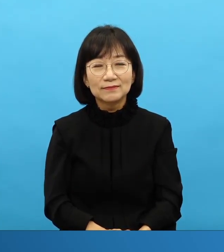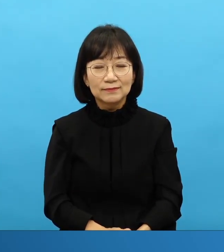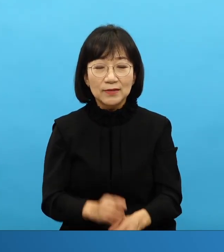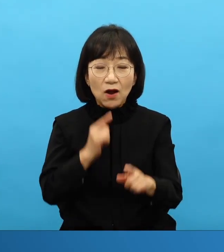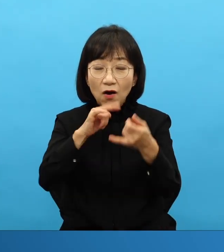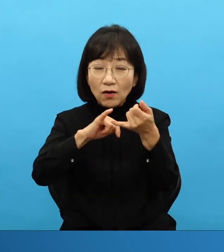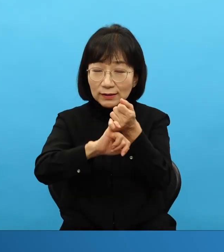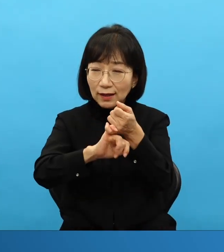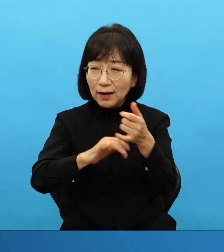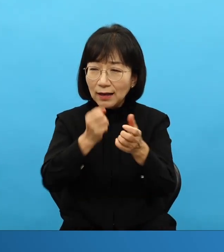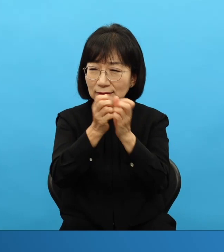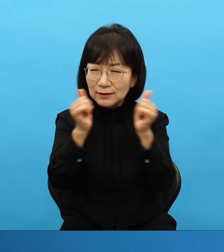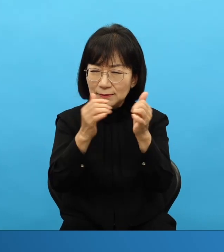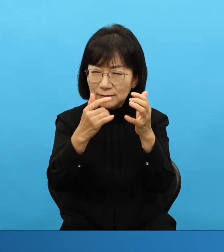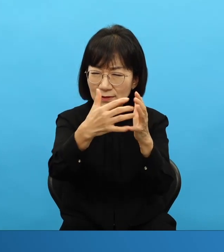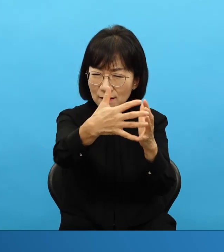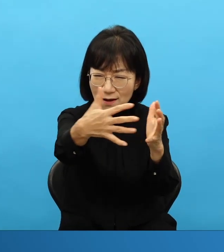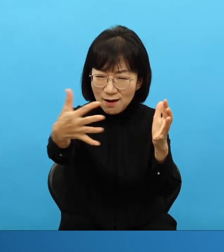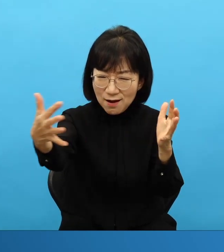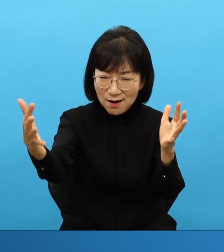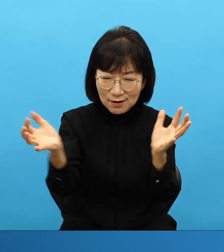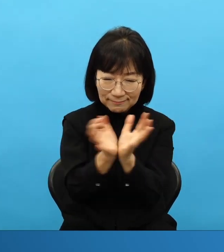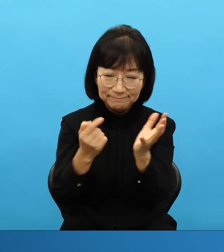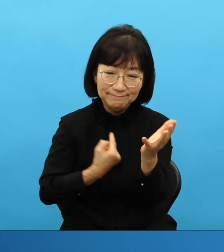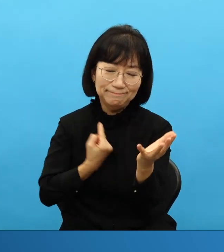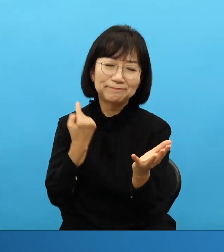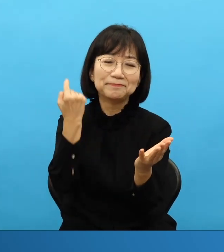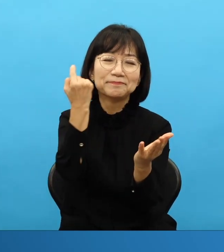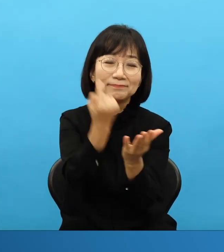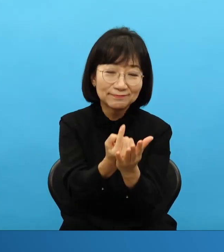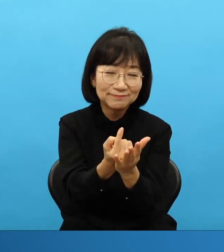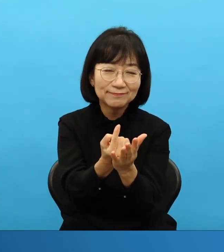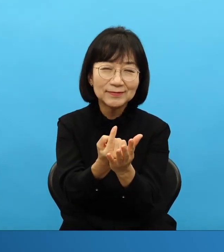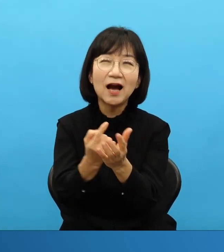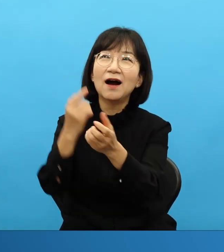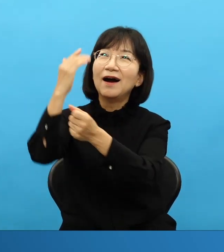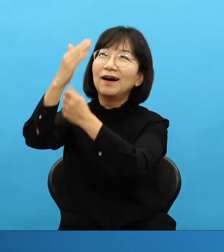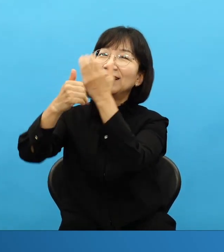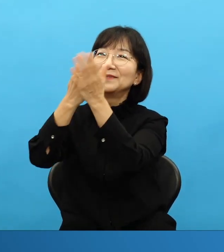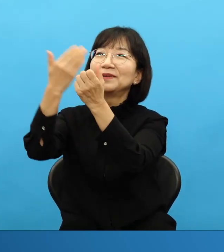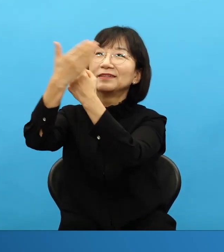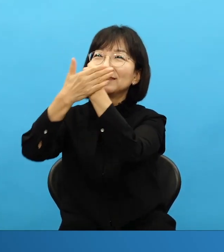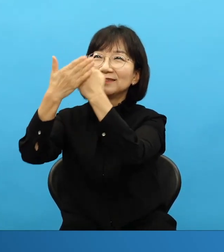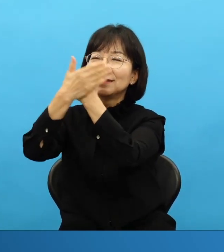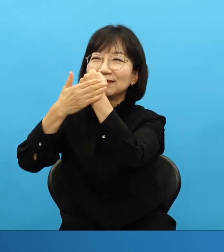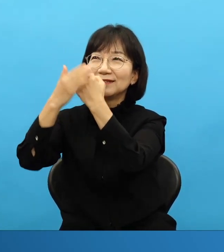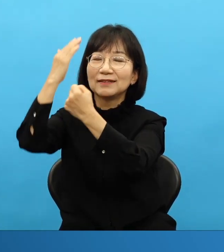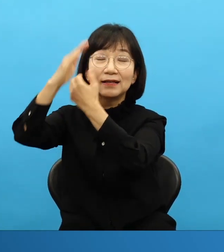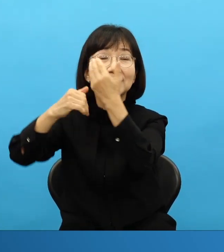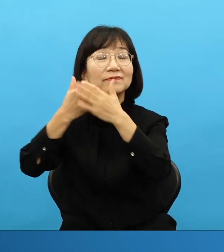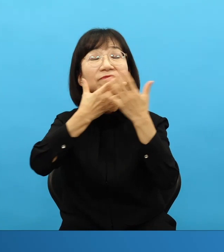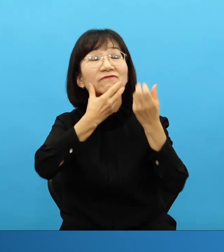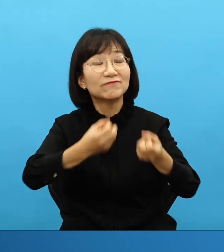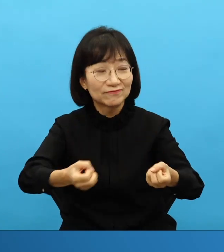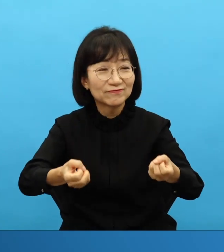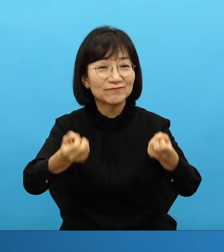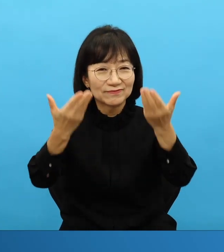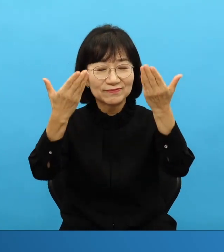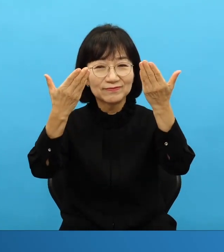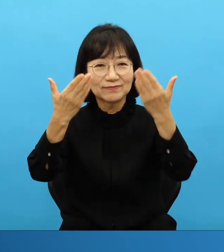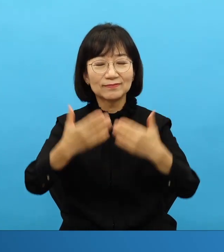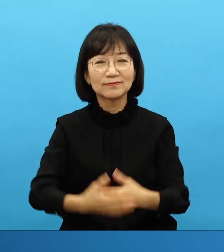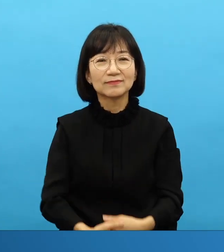언약의 대열 속에 있다는 그 자체가 하나님의 은혜요, 하나님의 축복입니다. 在约的队列之中，这个本身就是神的恩惠，神的祝